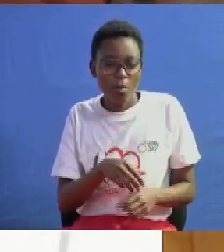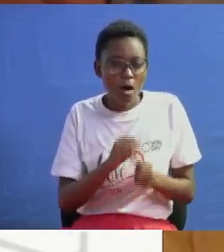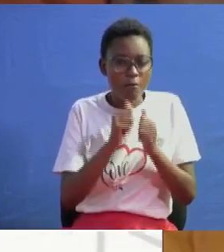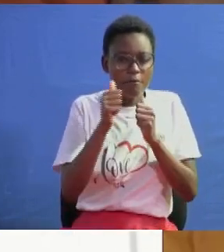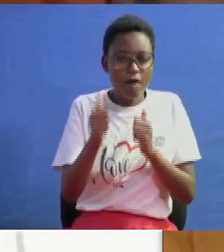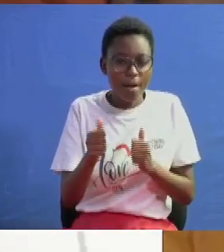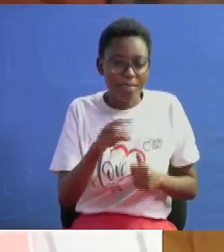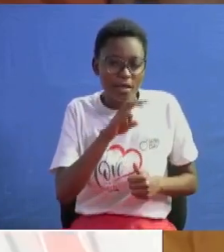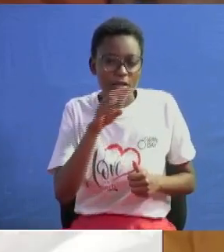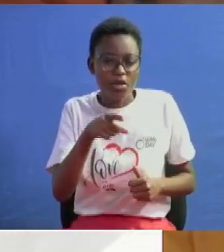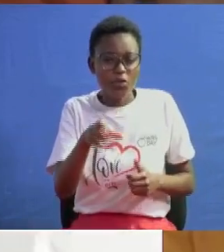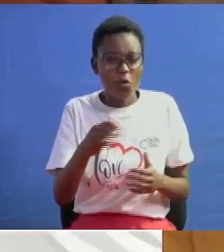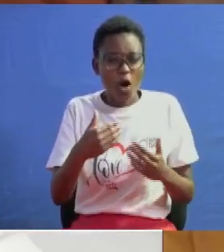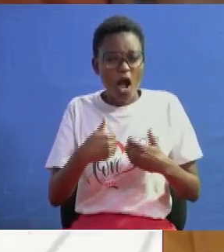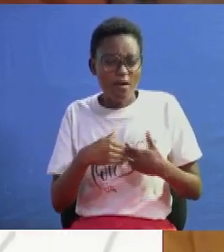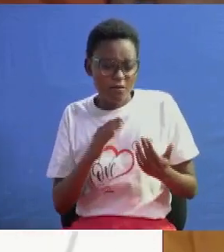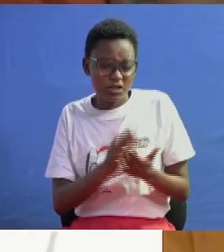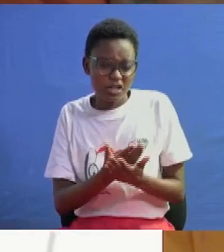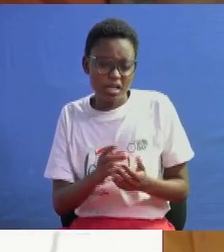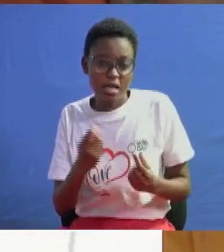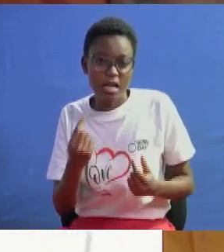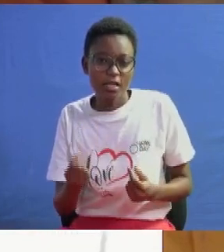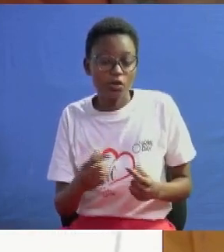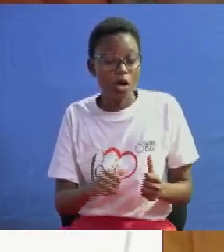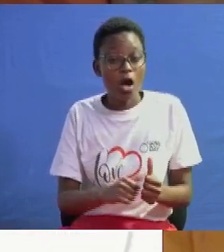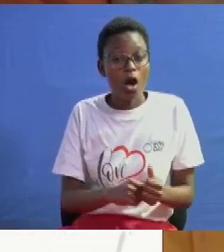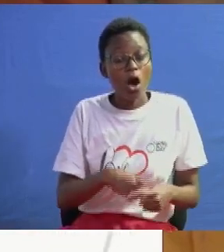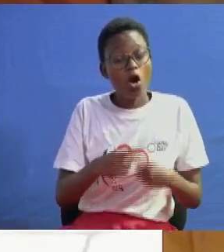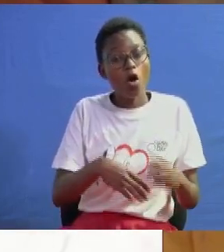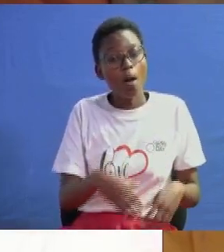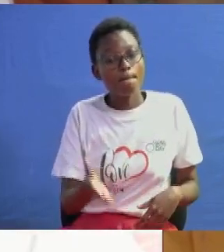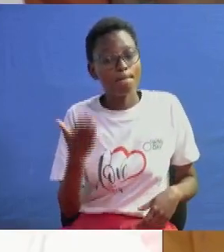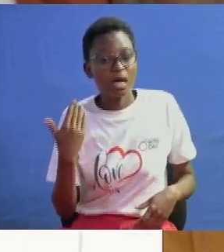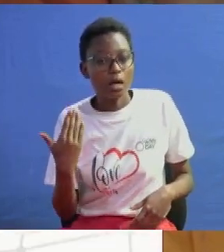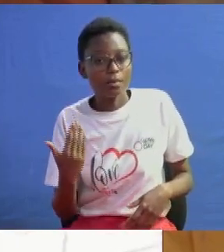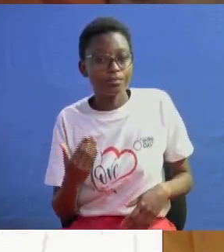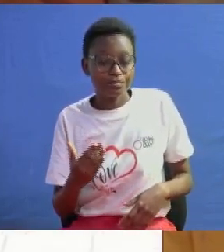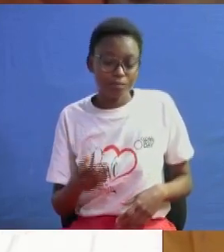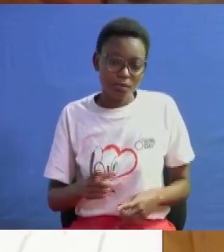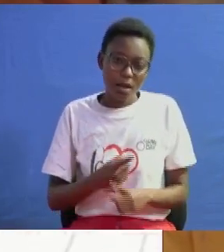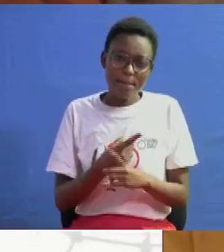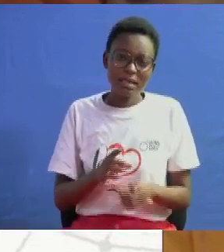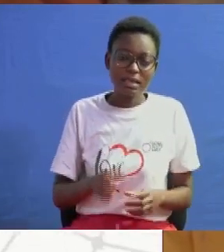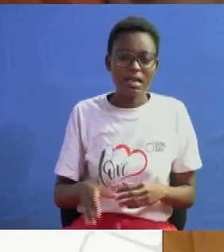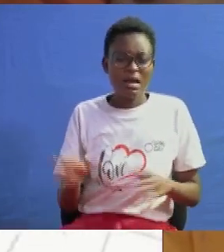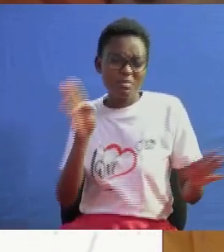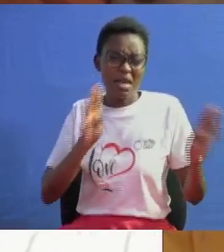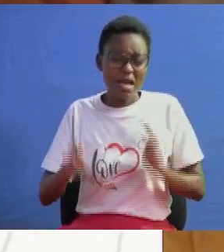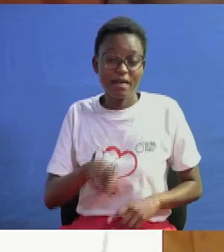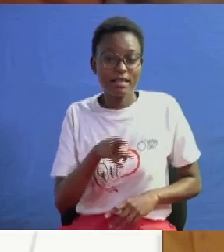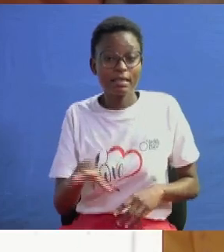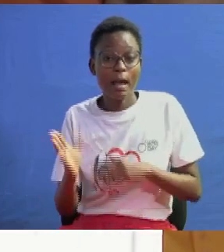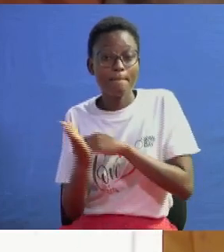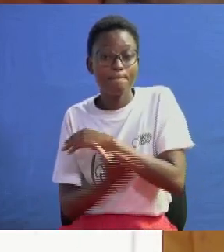uko hapa mbele huna share za kutosha, anakuambia arudi huko nyuma. Hiyo tabia kama hiyo ambayo inaanzwa na mtu ambaye ni naibu wa